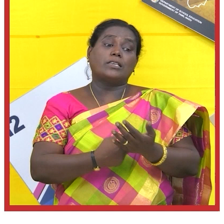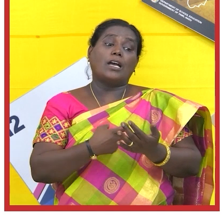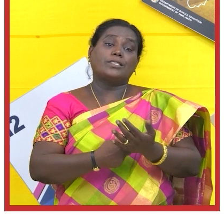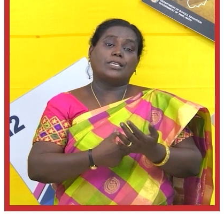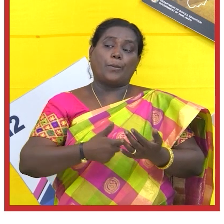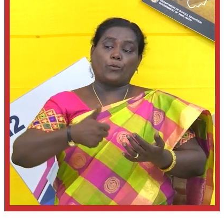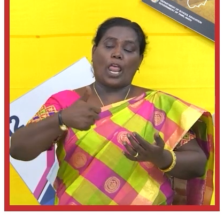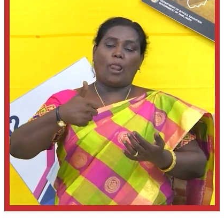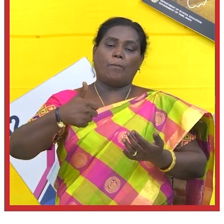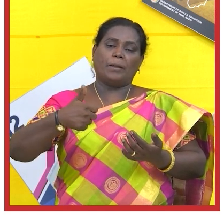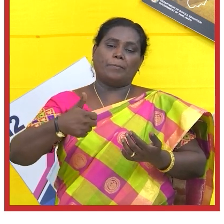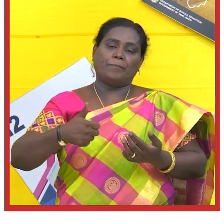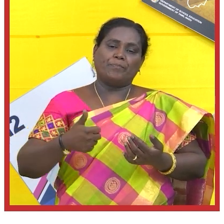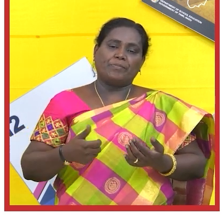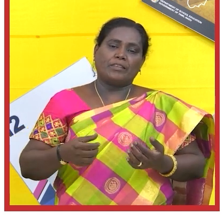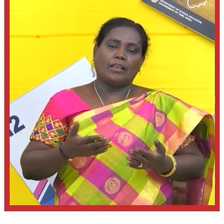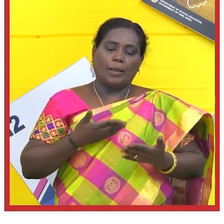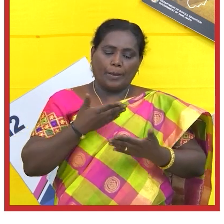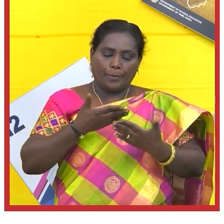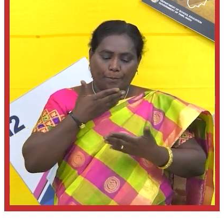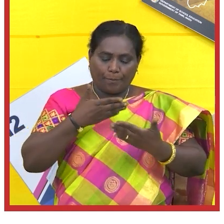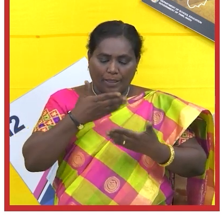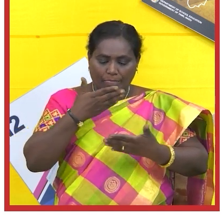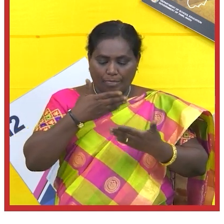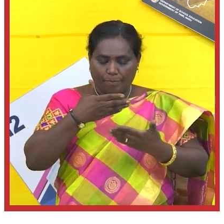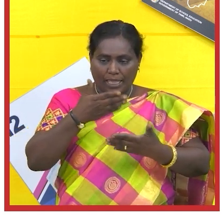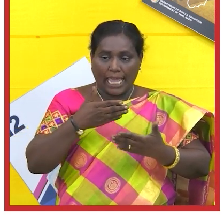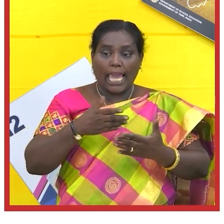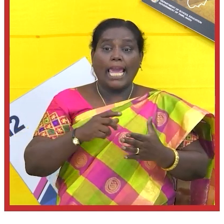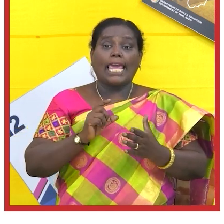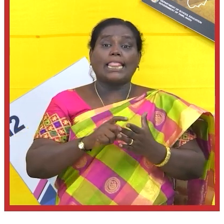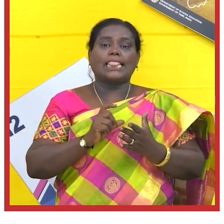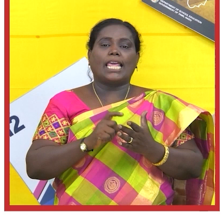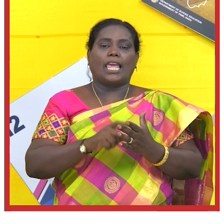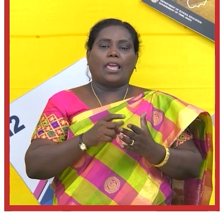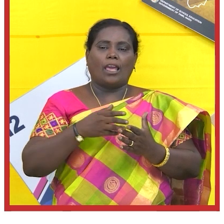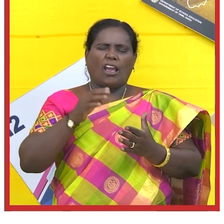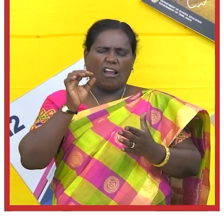பொழுது பள்ளிகளிலே இந்தியை கட்டாய பாடமாக அறிமுகம் செய்கிறார்.